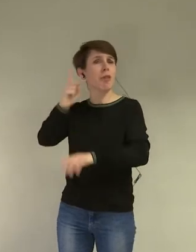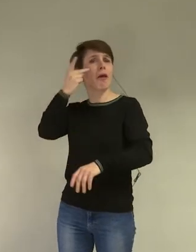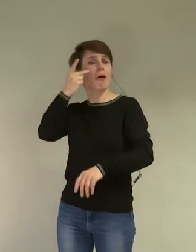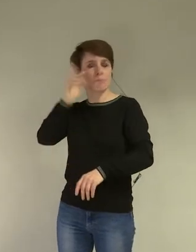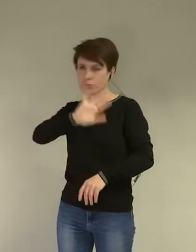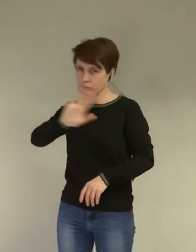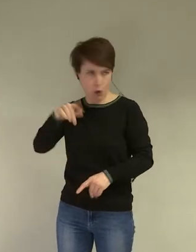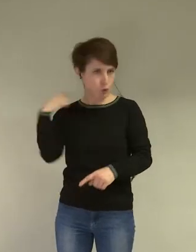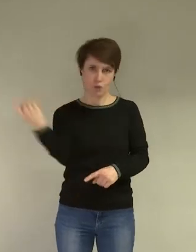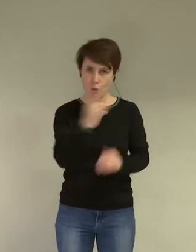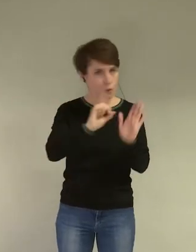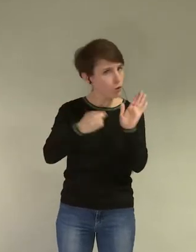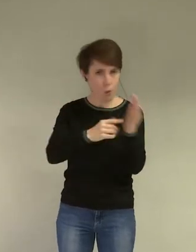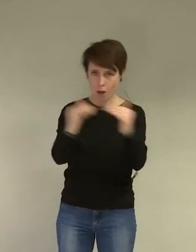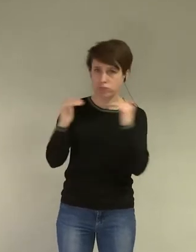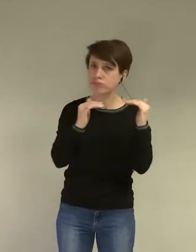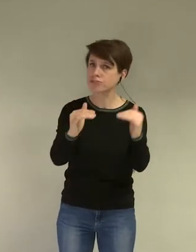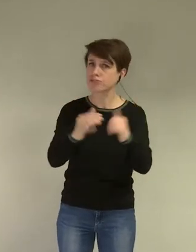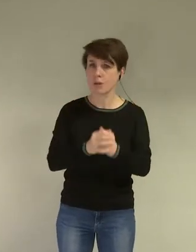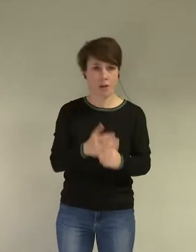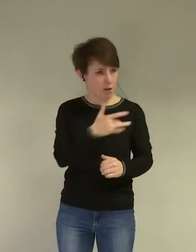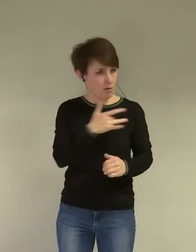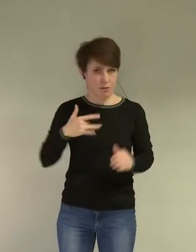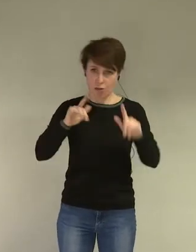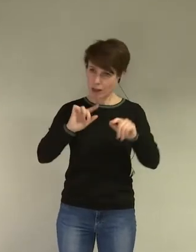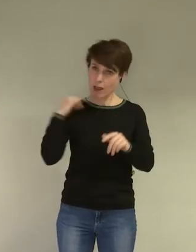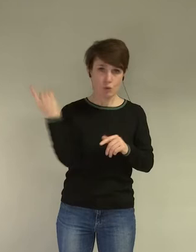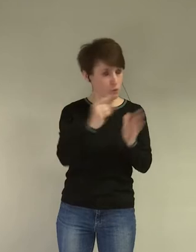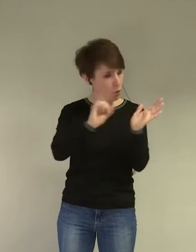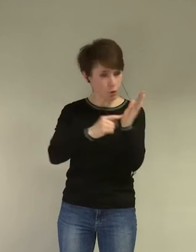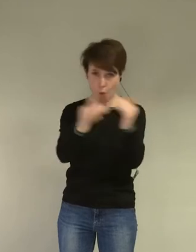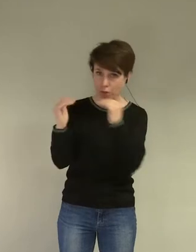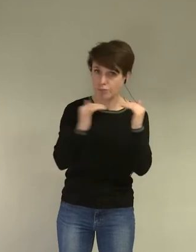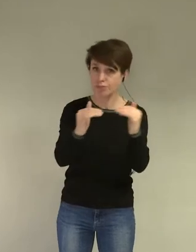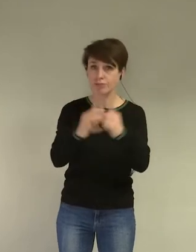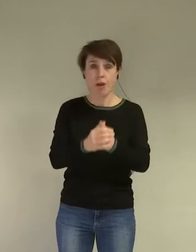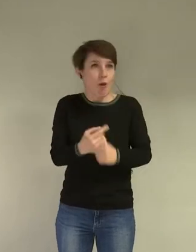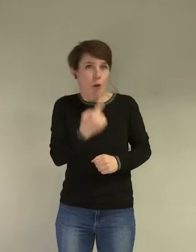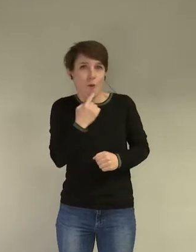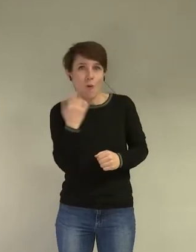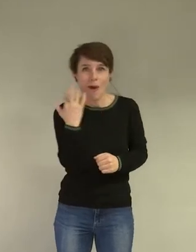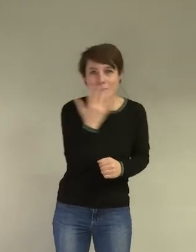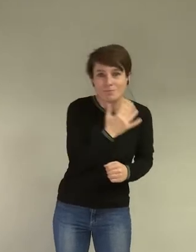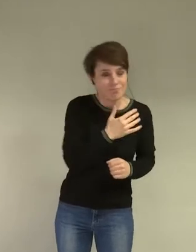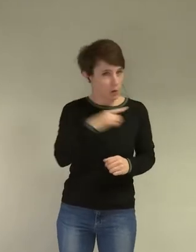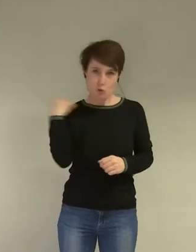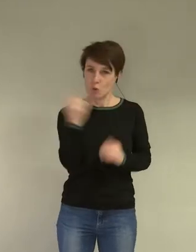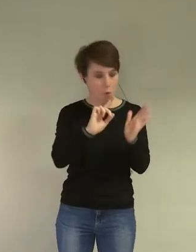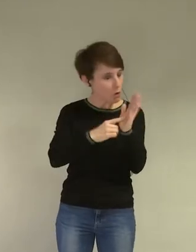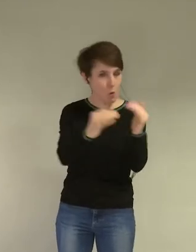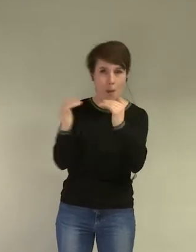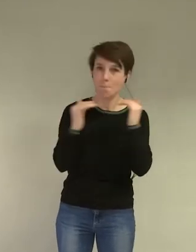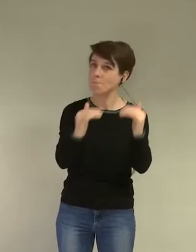c'est un droit le goût n'est pas un privilège c'est un droit et